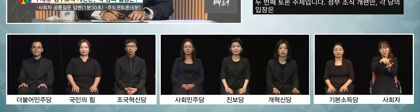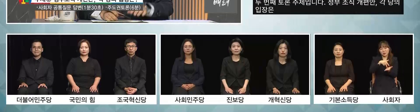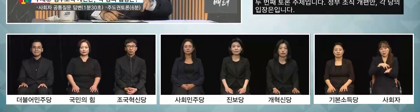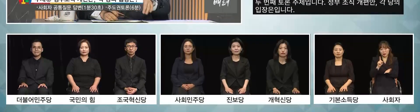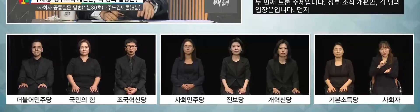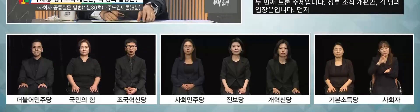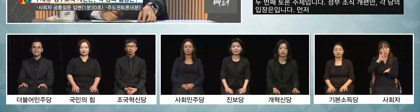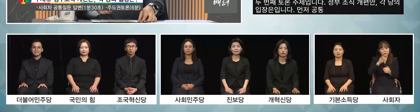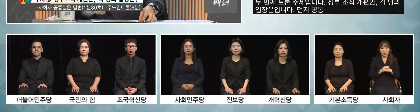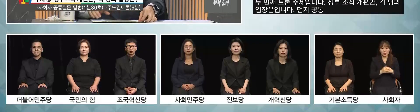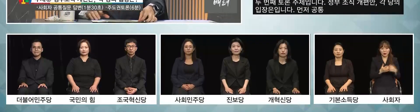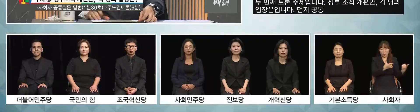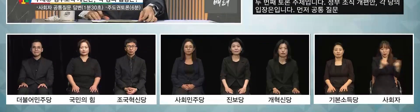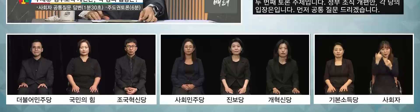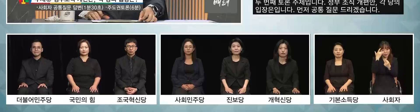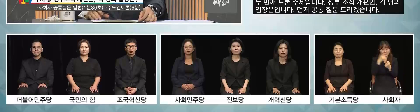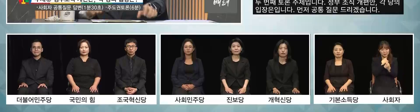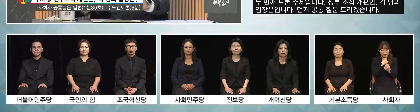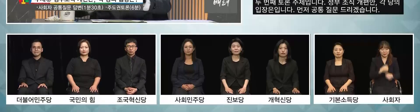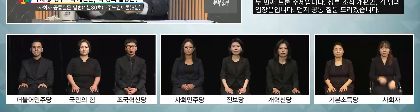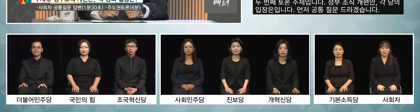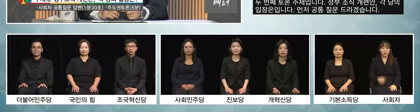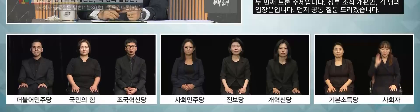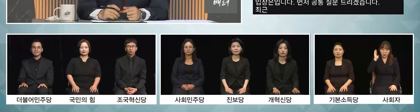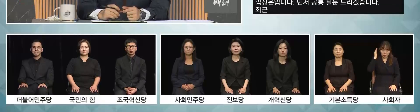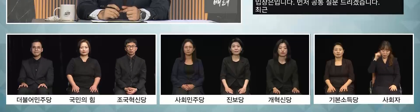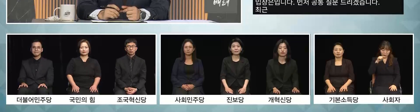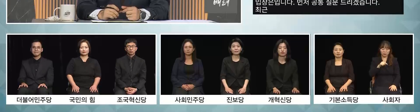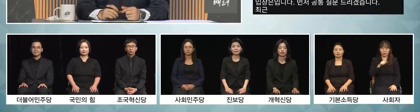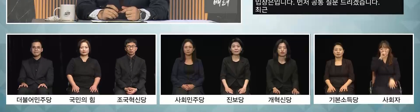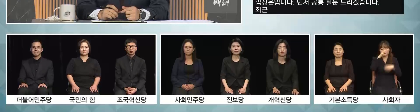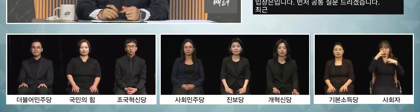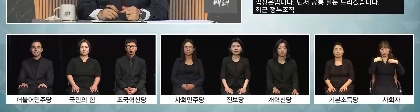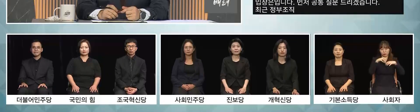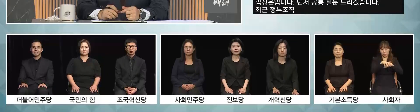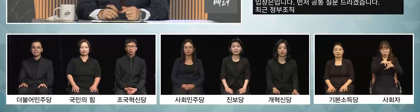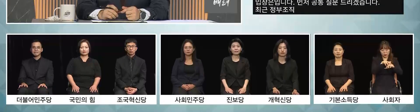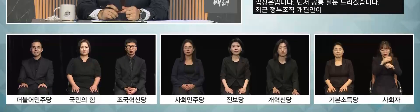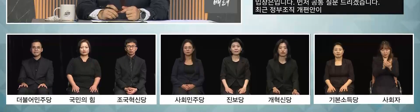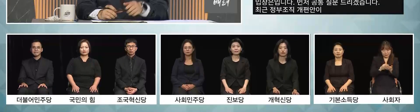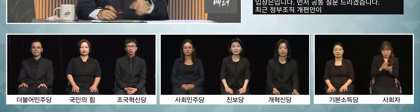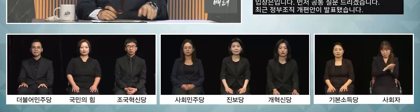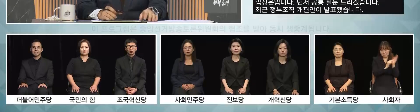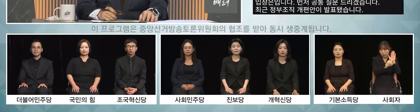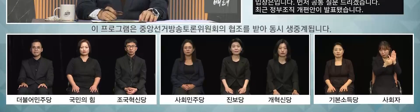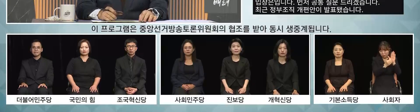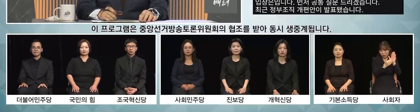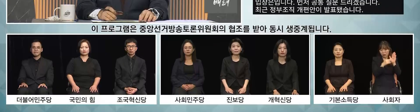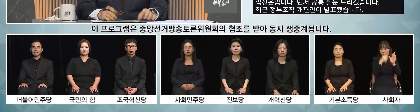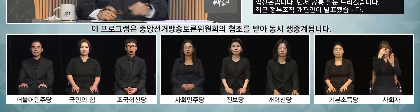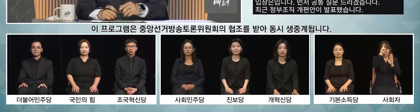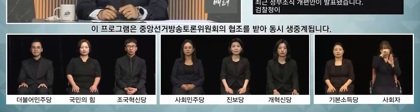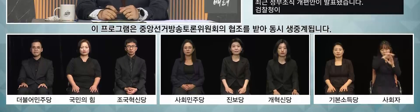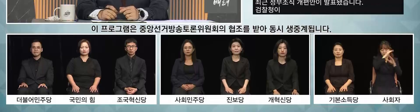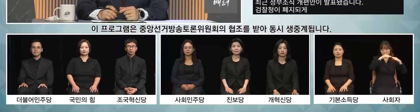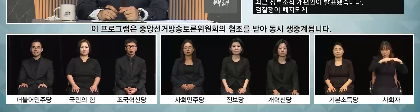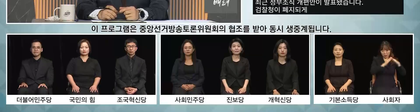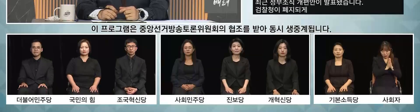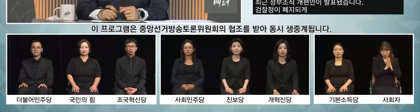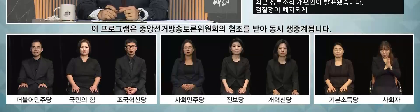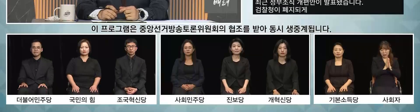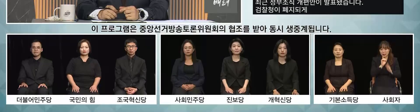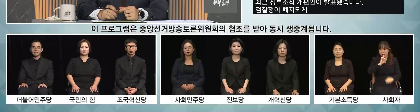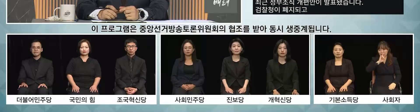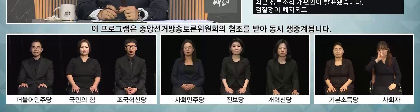공통 질문 드리겠습니다. 자, 최근 정부 조직 개편안이 발표됐습니다. 검찰청이 폐지되고 기소와